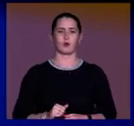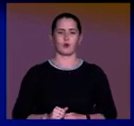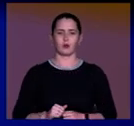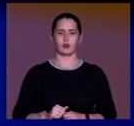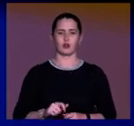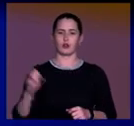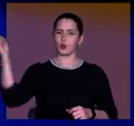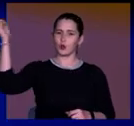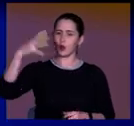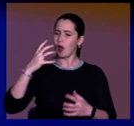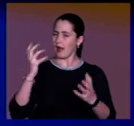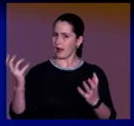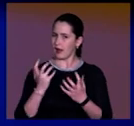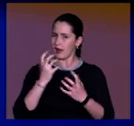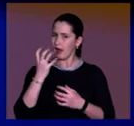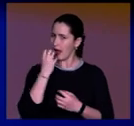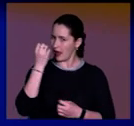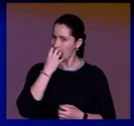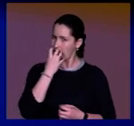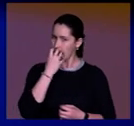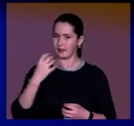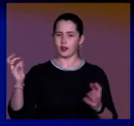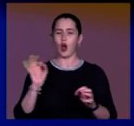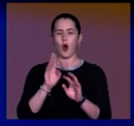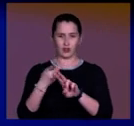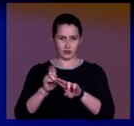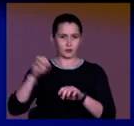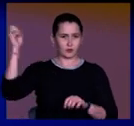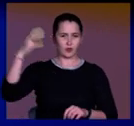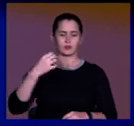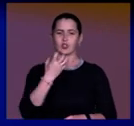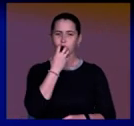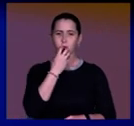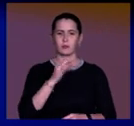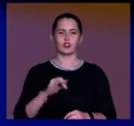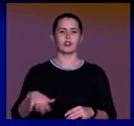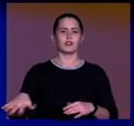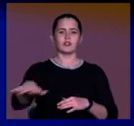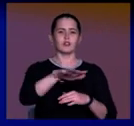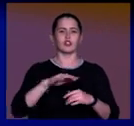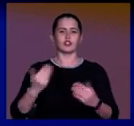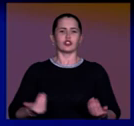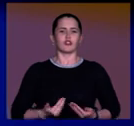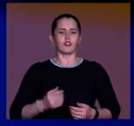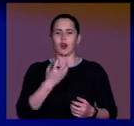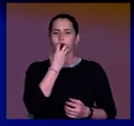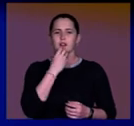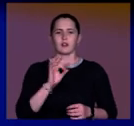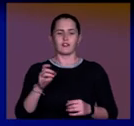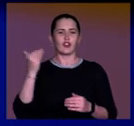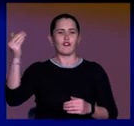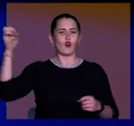солнышко греет от него тепло и все живое на планете очень любит греться в его